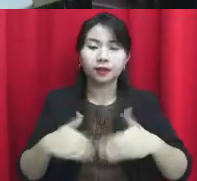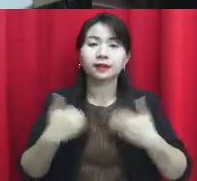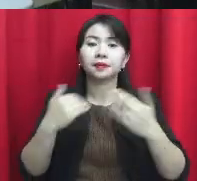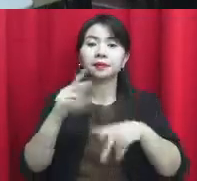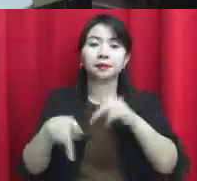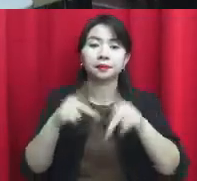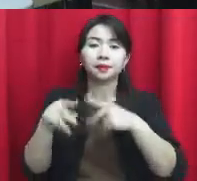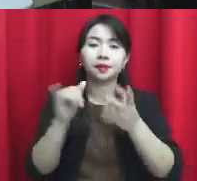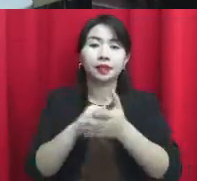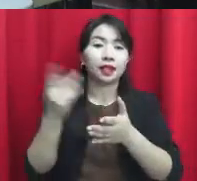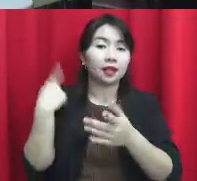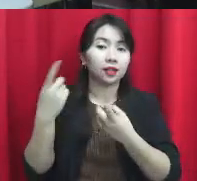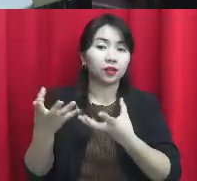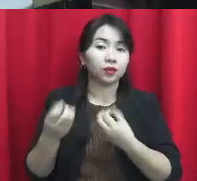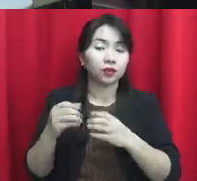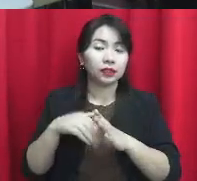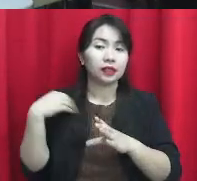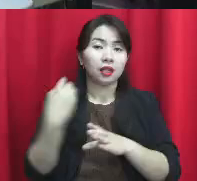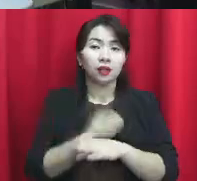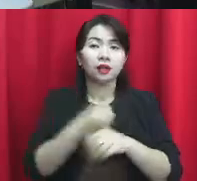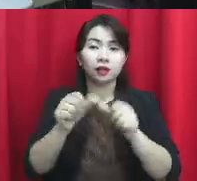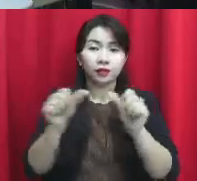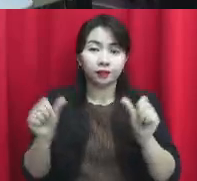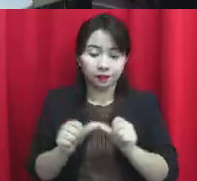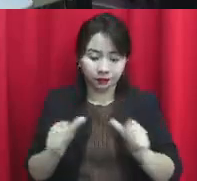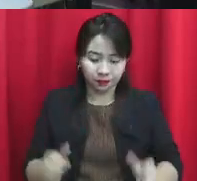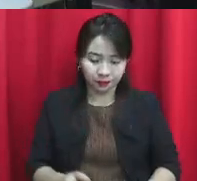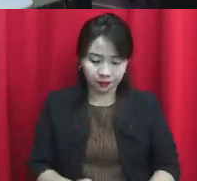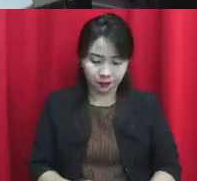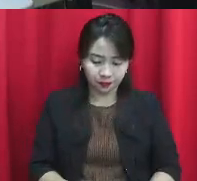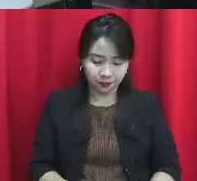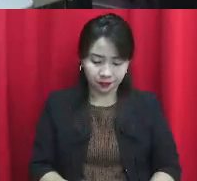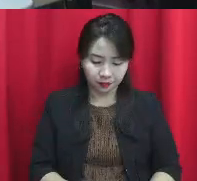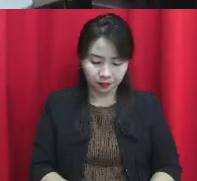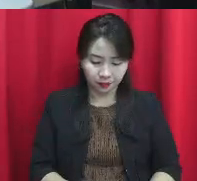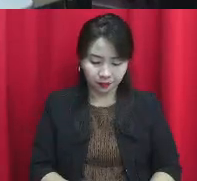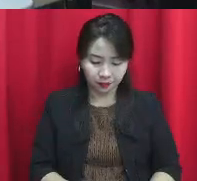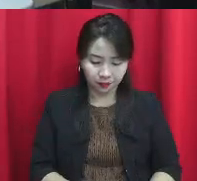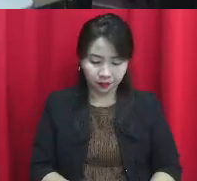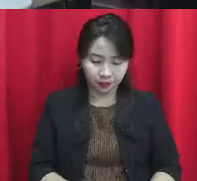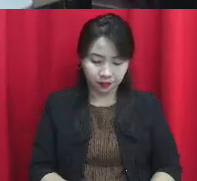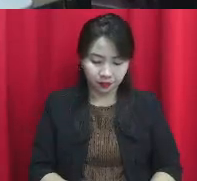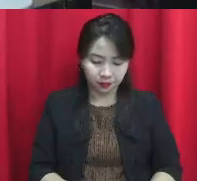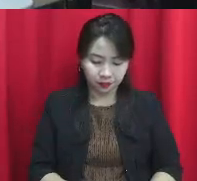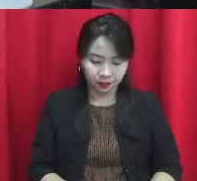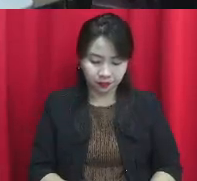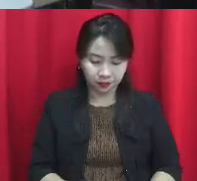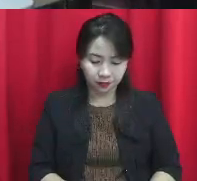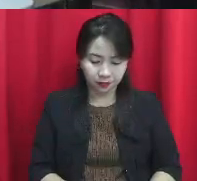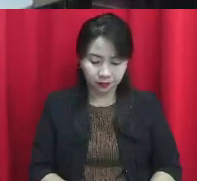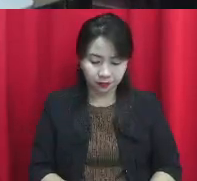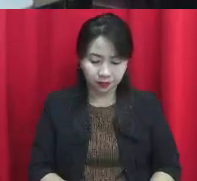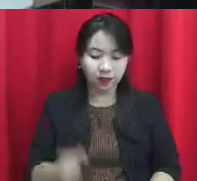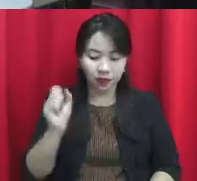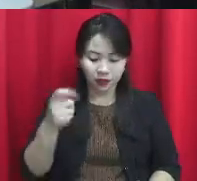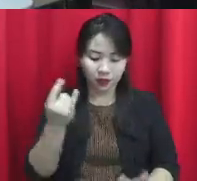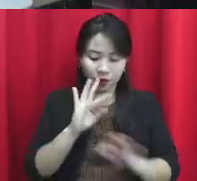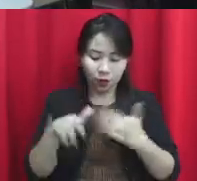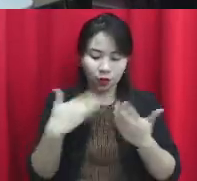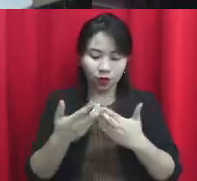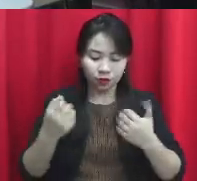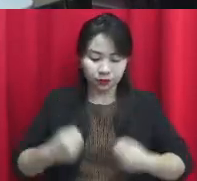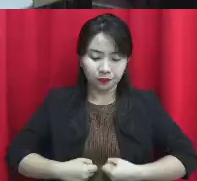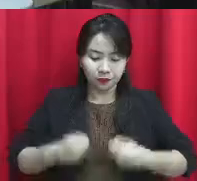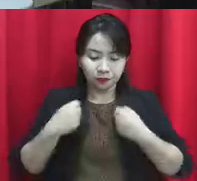ginagawa sa simbahan natin like active sila sa area ganito ang ginagawa nila sa church sila yyung nakaka-survive eh sila